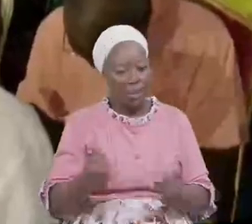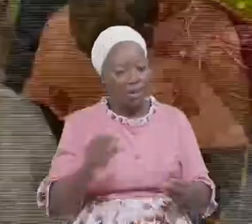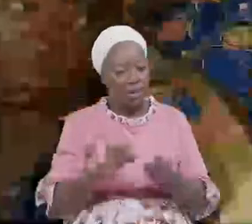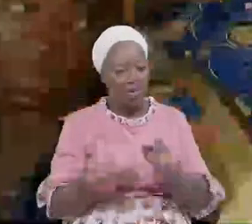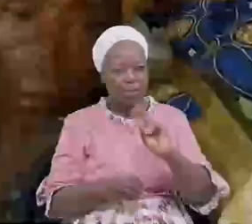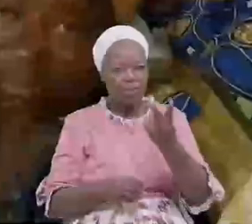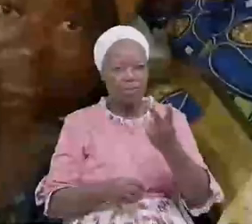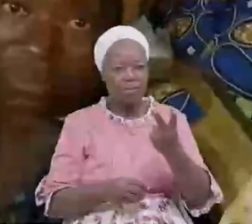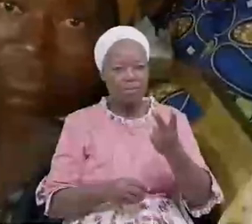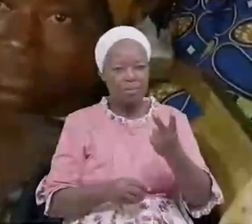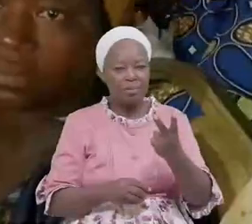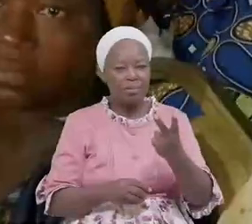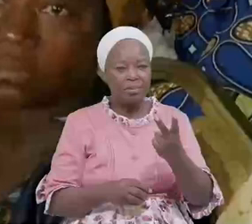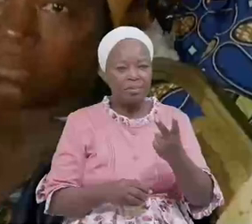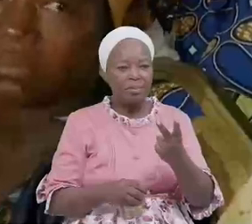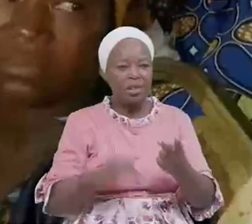point.